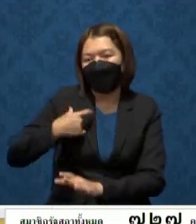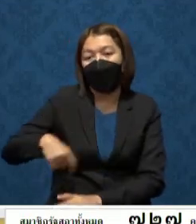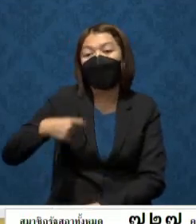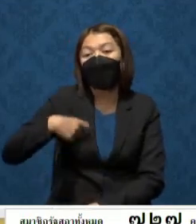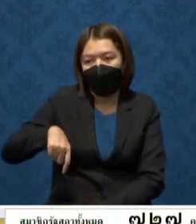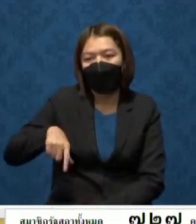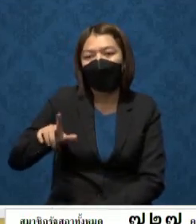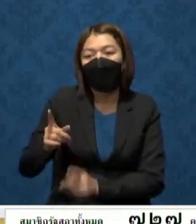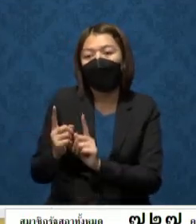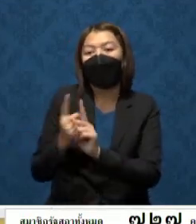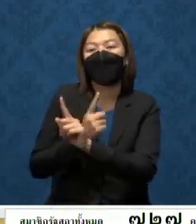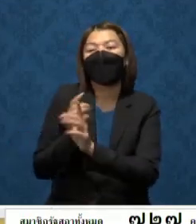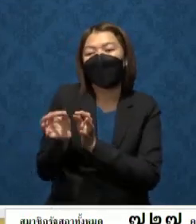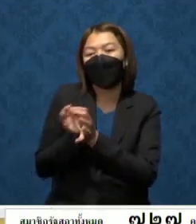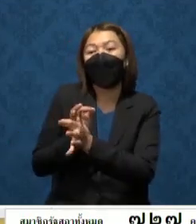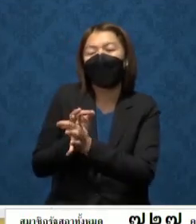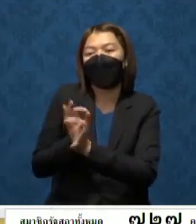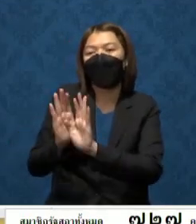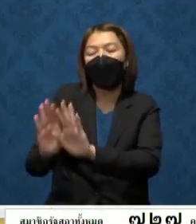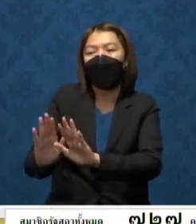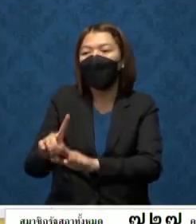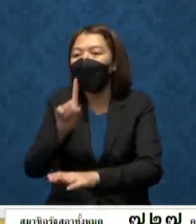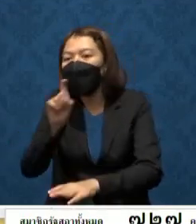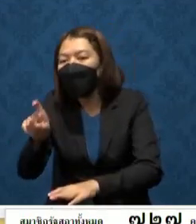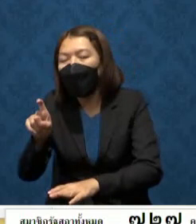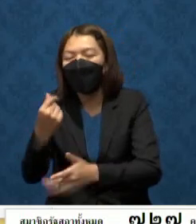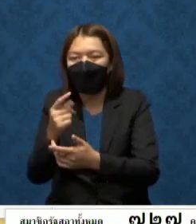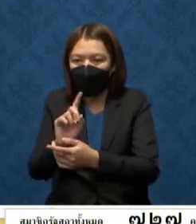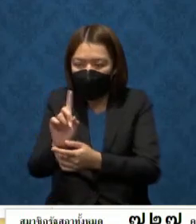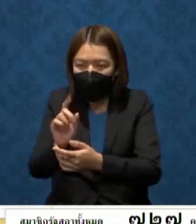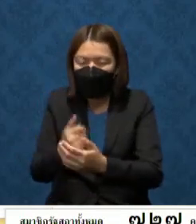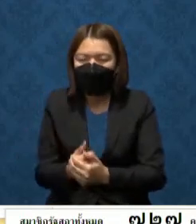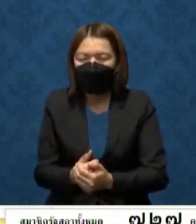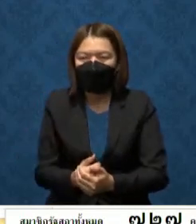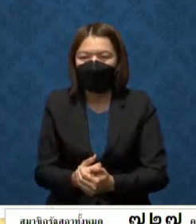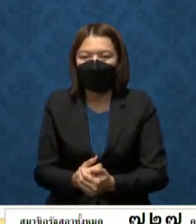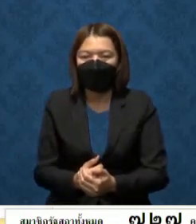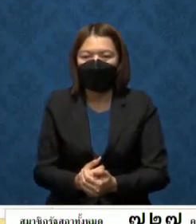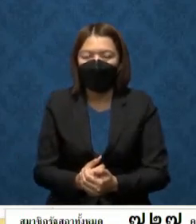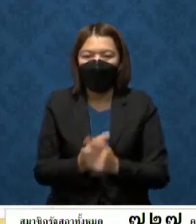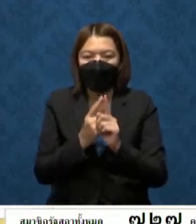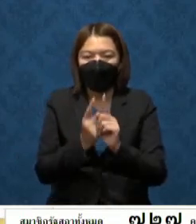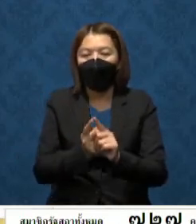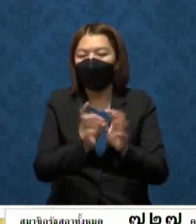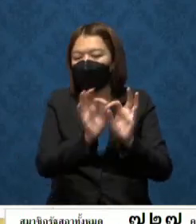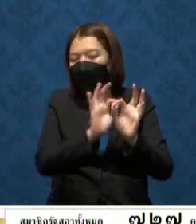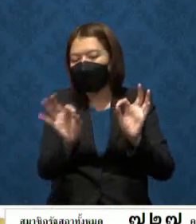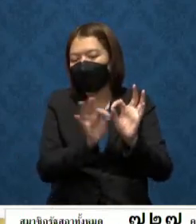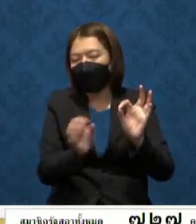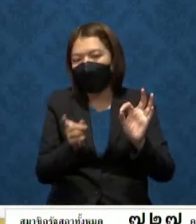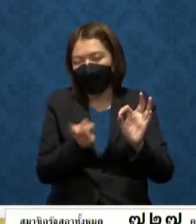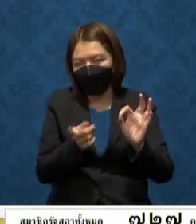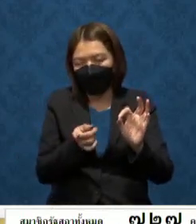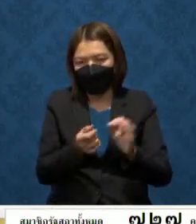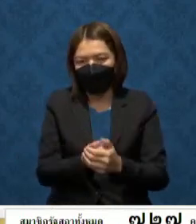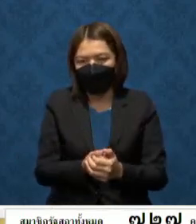วามให้เป็ตัวแทนในการไปทำหน้าที่แทน ถ้าคงไว้ตามความในรางเดิมก็จะเกิดการ